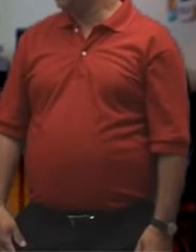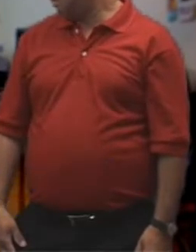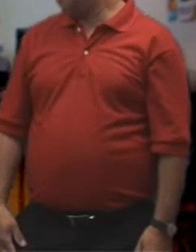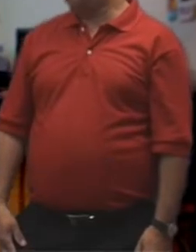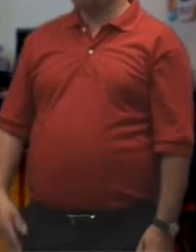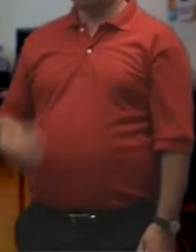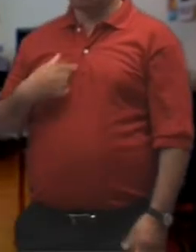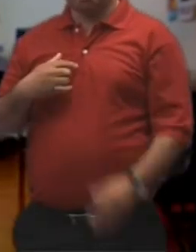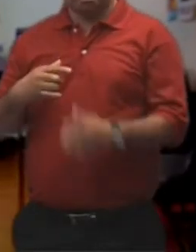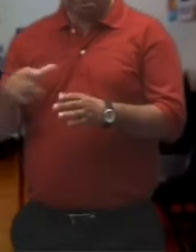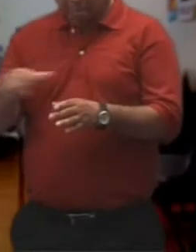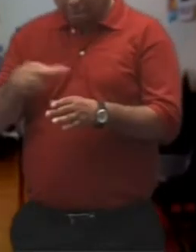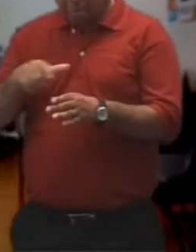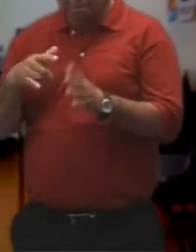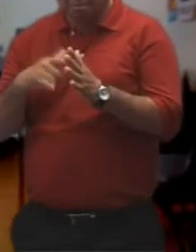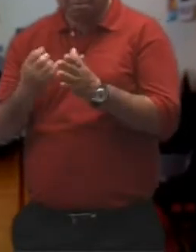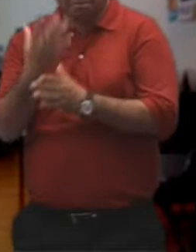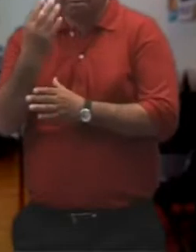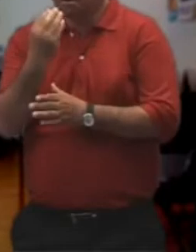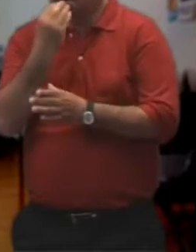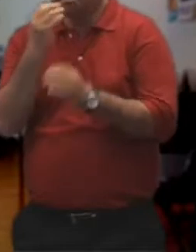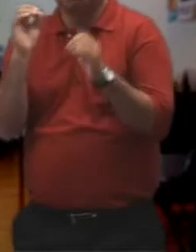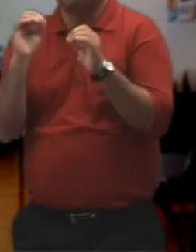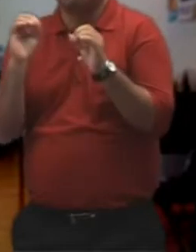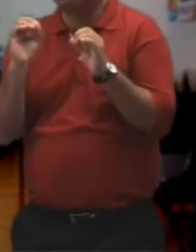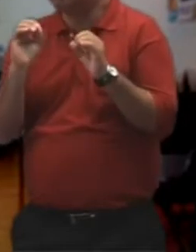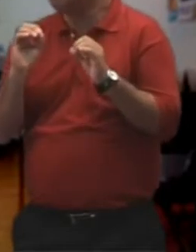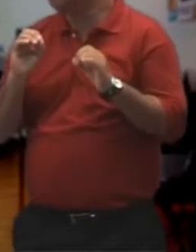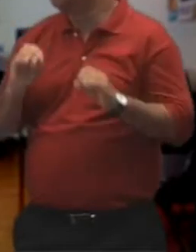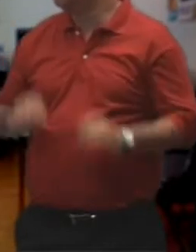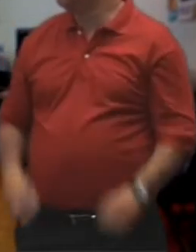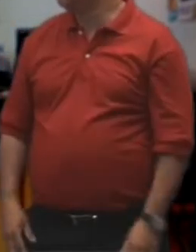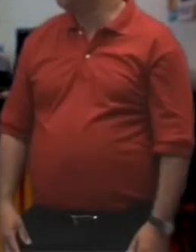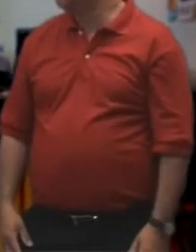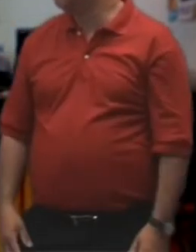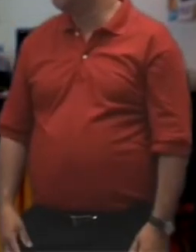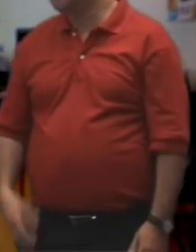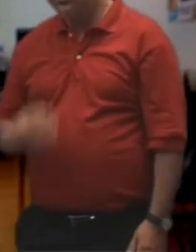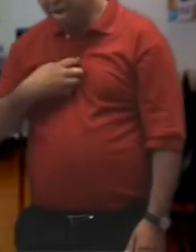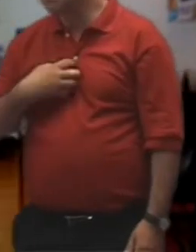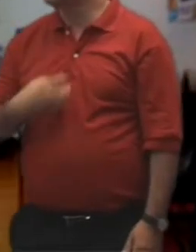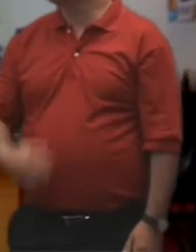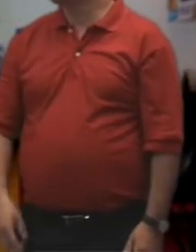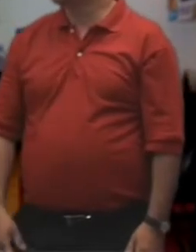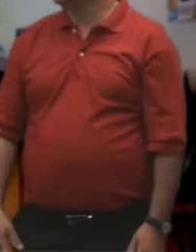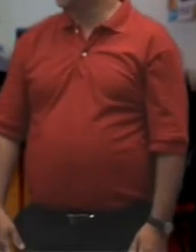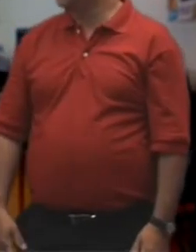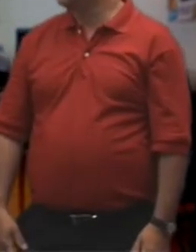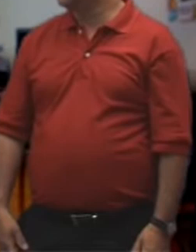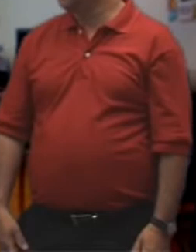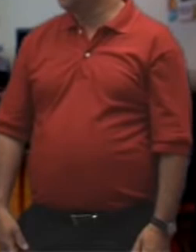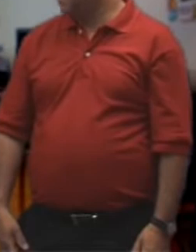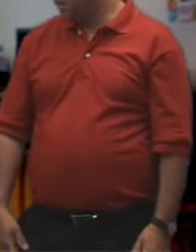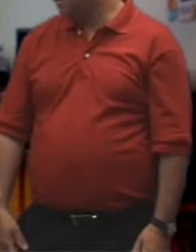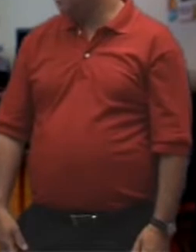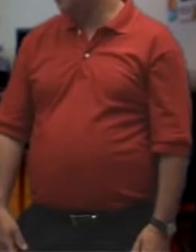ะ ไอศกรีมสมุนไพรเหรอครับผมยังไม่เคยกินเลย งั้นเราไปกินด้วยกันไหมคะ อยากสิครับ